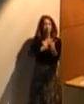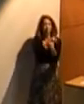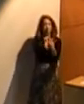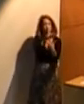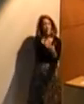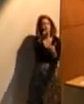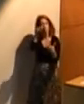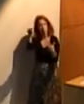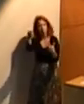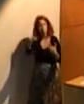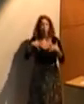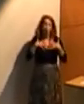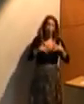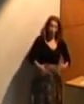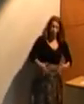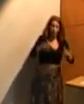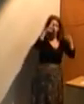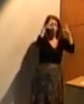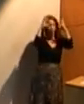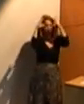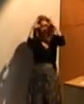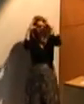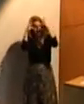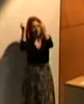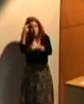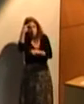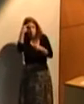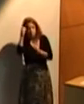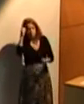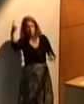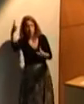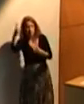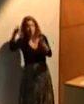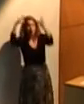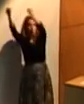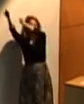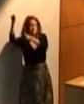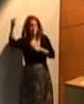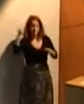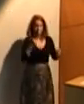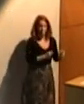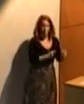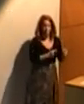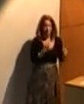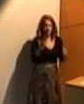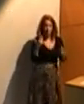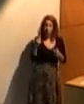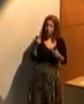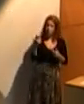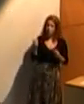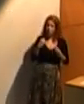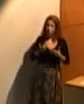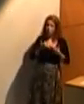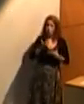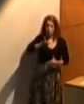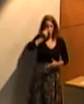corps âme esprit en se posant la question de ça on mais finalement est-ce que ça pour nous nous aider à penser le transhumanisme est ce